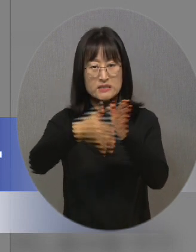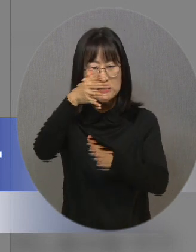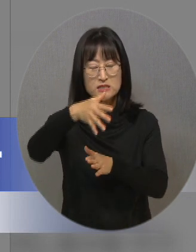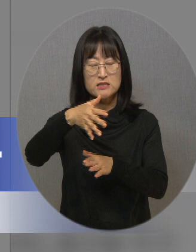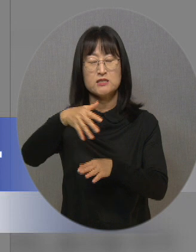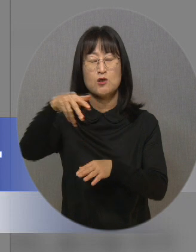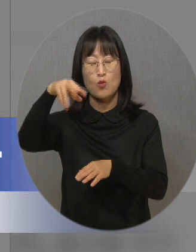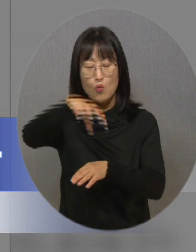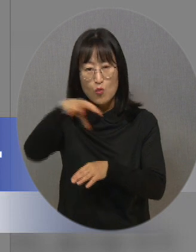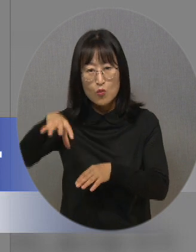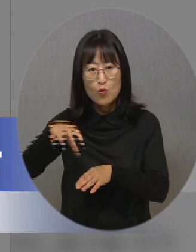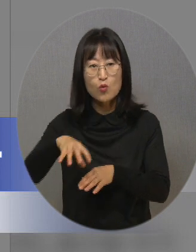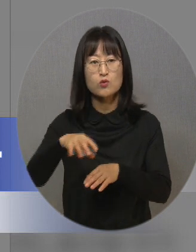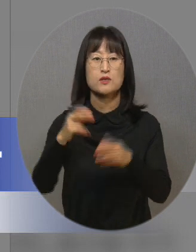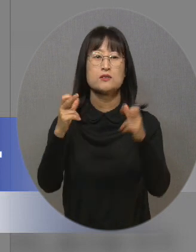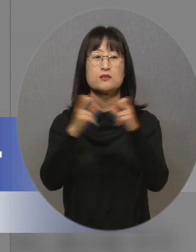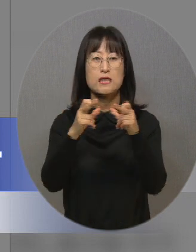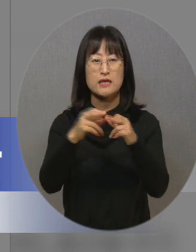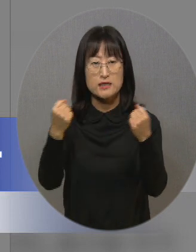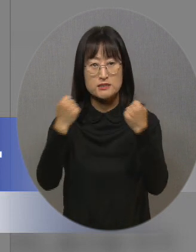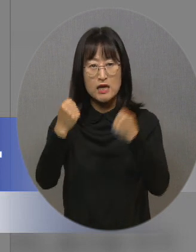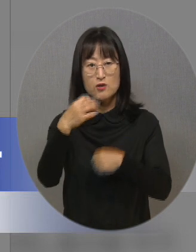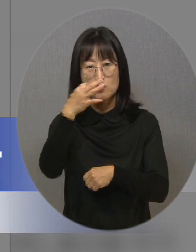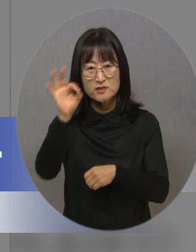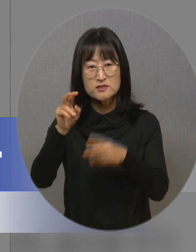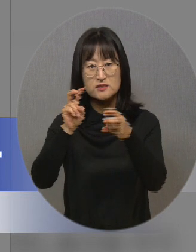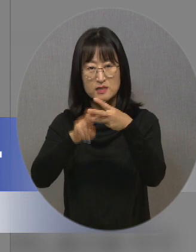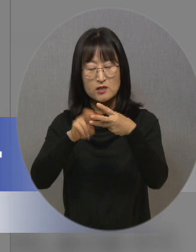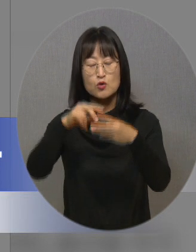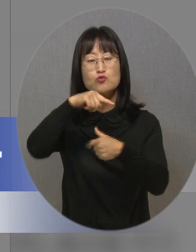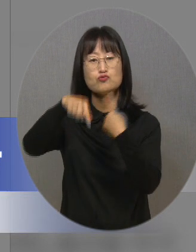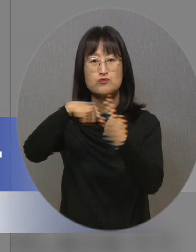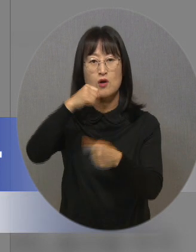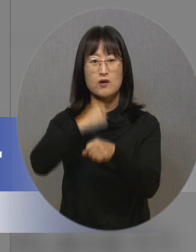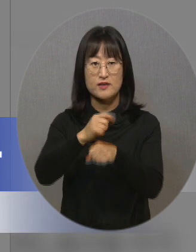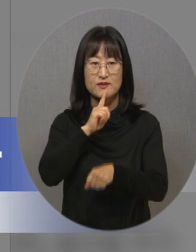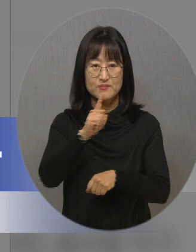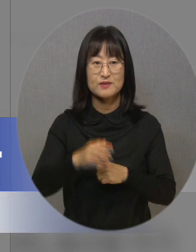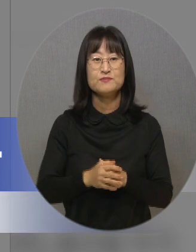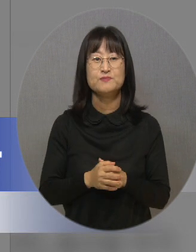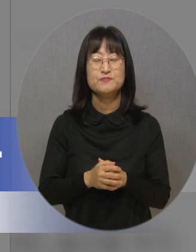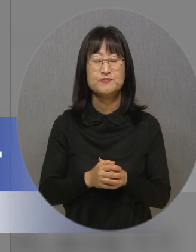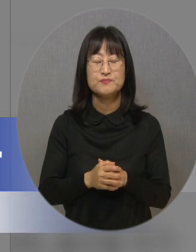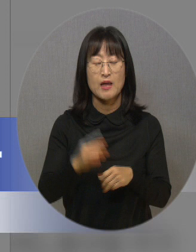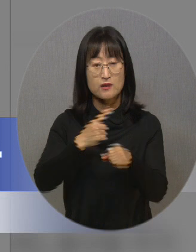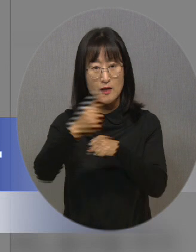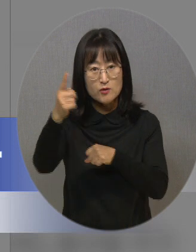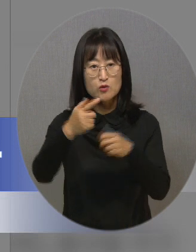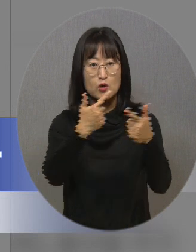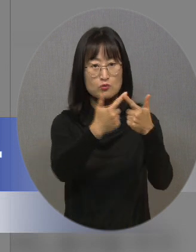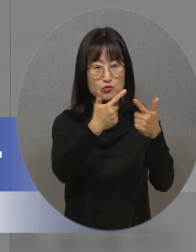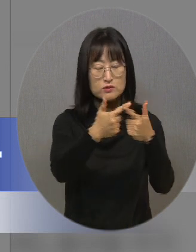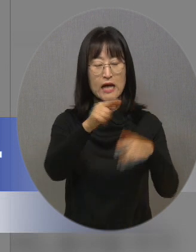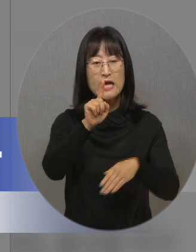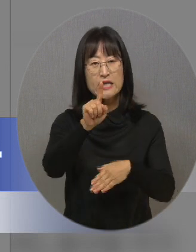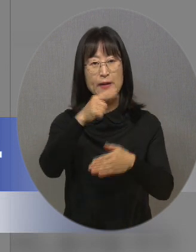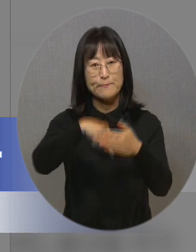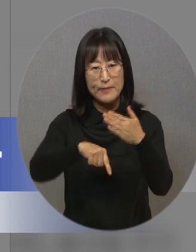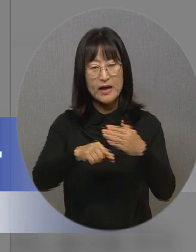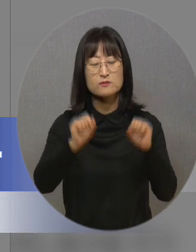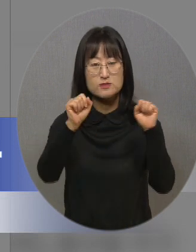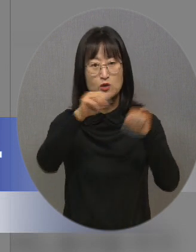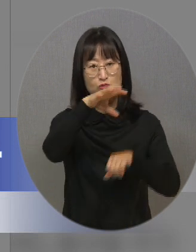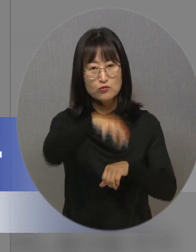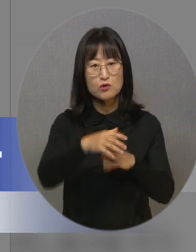장애인 체력인증센터를 운영에 들어간다고 말했습니다. 내년도 장애인 체력인증센터는 부산 한마음체육관, 전남